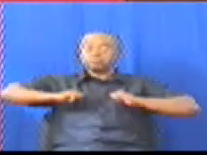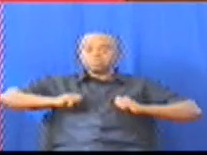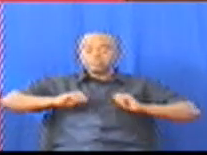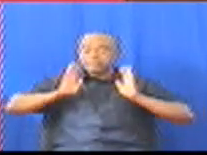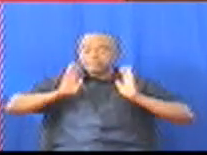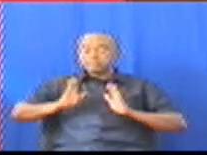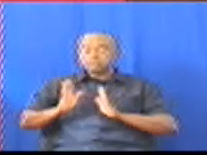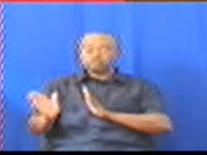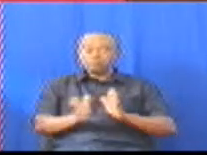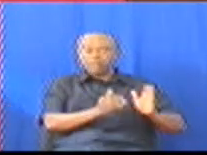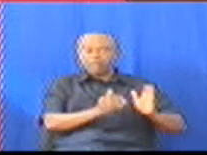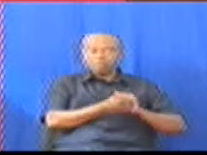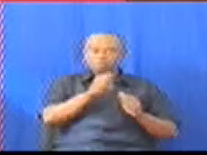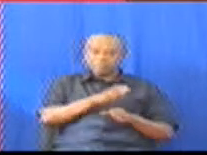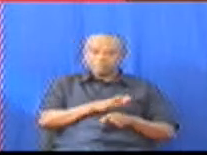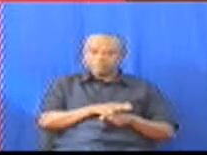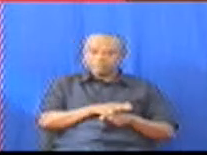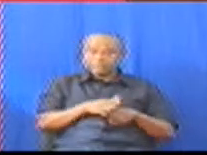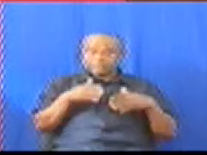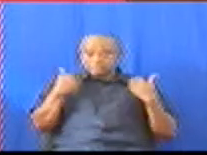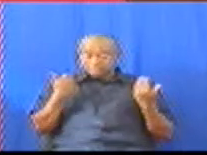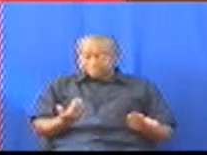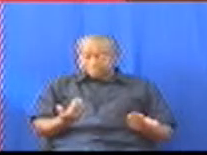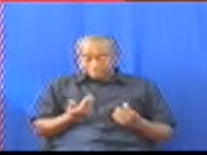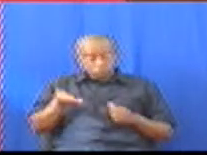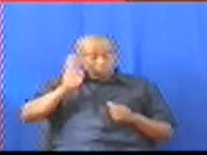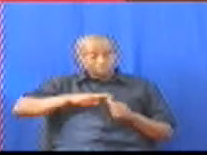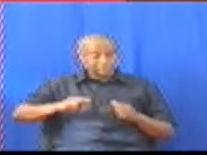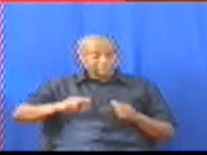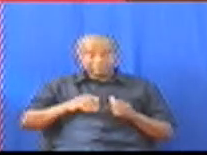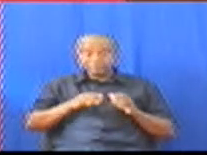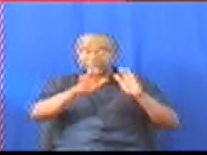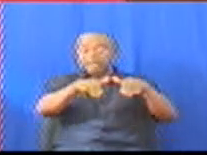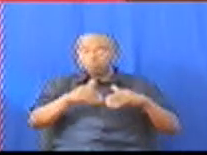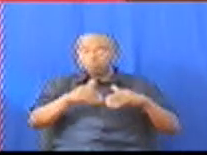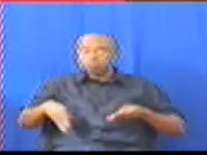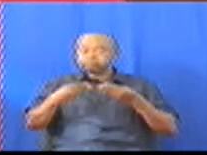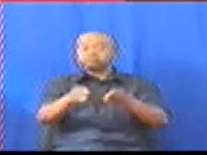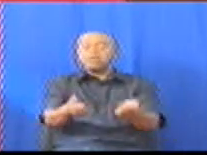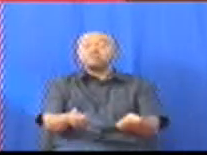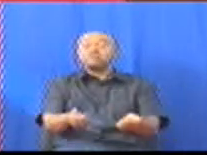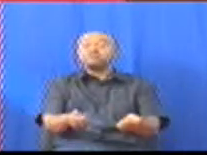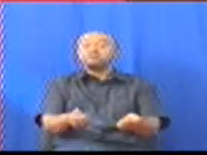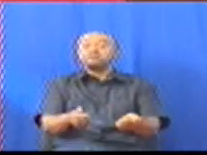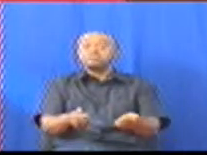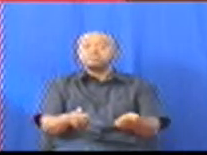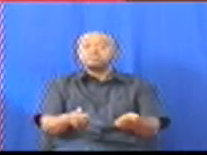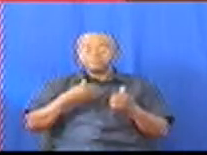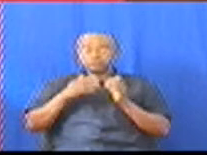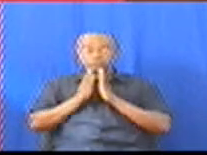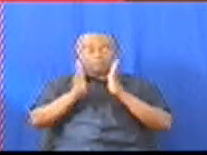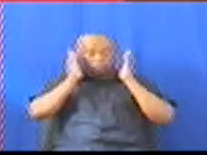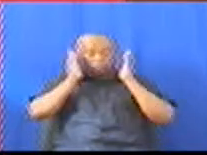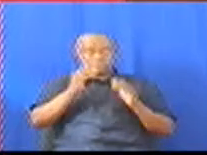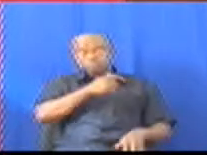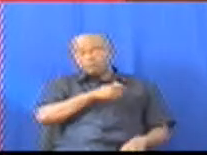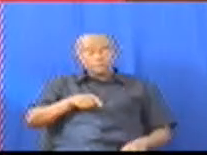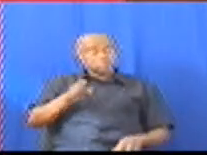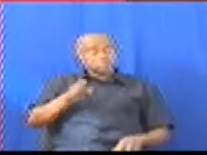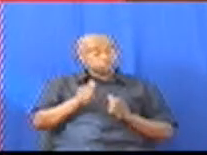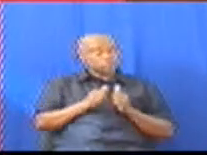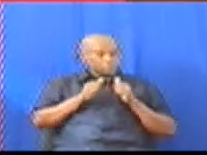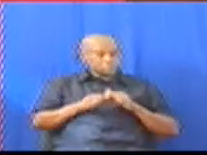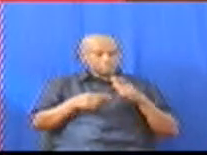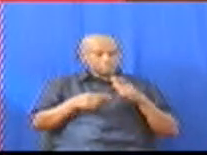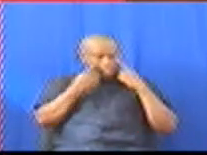mipango mingi, lakini sasa tunaenda kumaliza bunge halijaja, na walisema lipelekwa kwenye mamlaka ya rais. Kwa hiyo tumwombe mheshimiwa rais aliangalie hili,